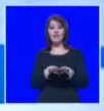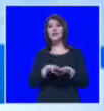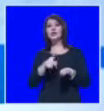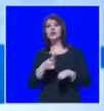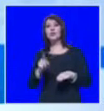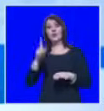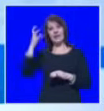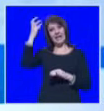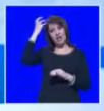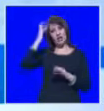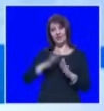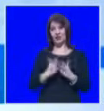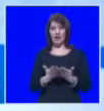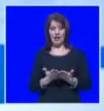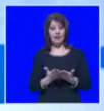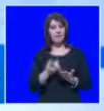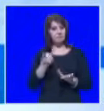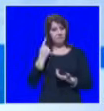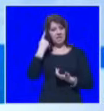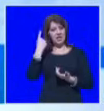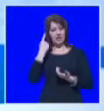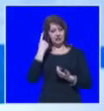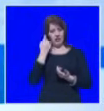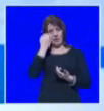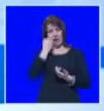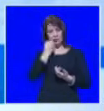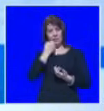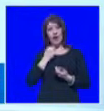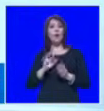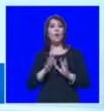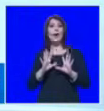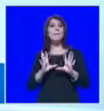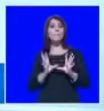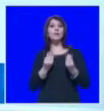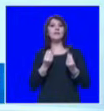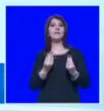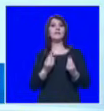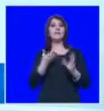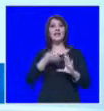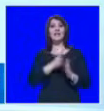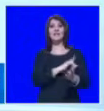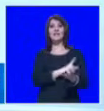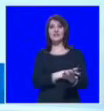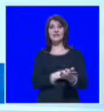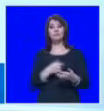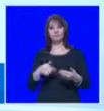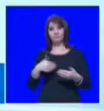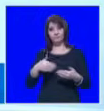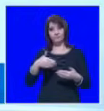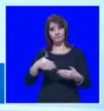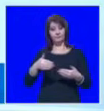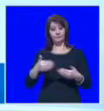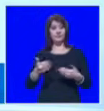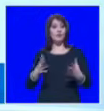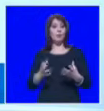Идеята е добра, но кога тя може да влезе в сила и кога да стане реалност? Тепърва започваме работата по нея, тъй като е